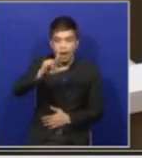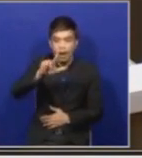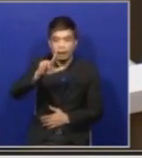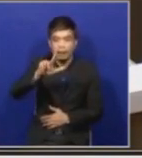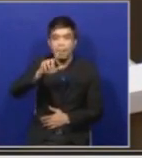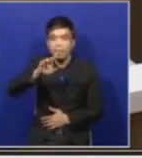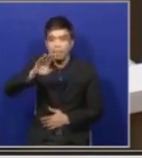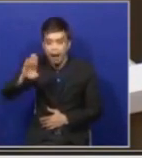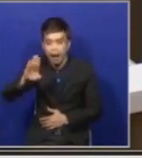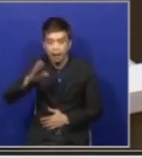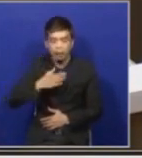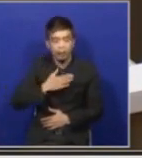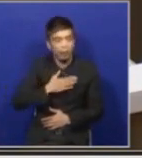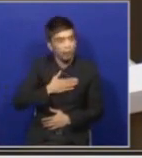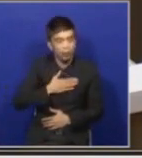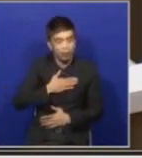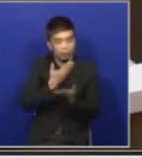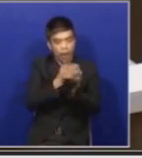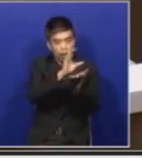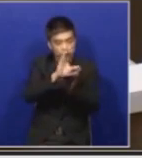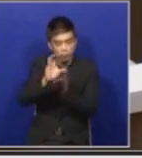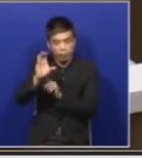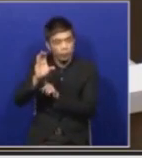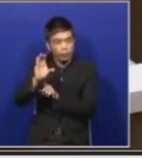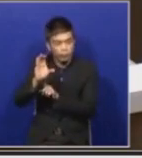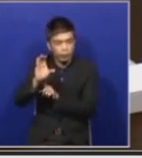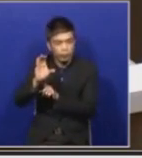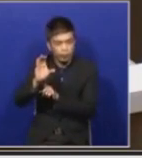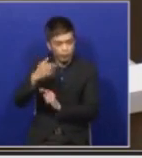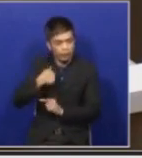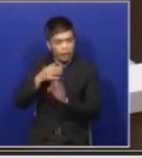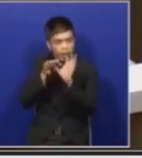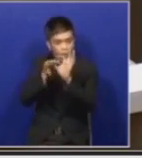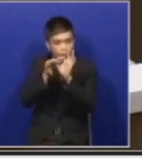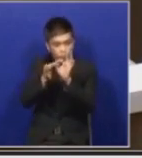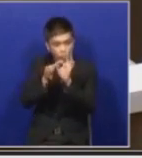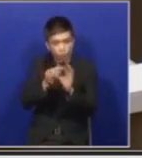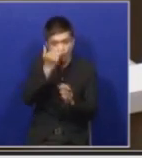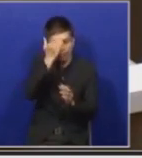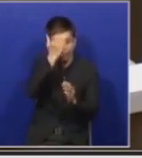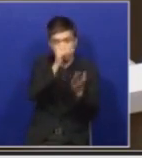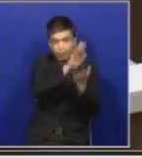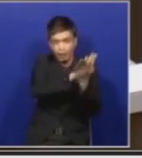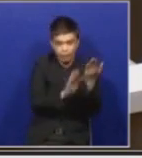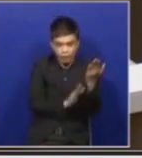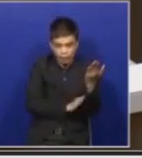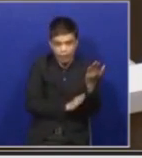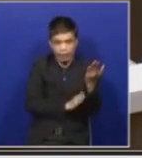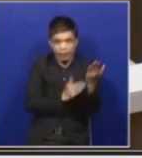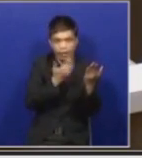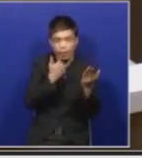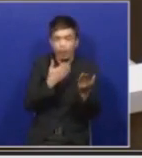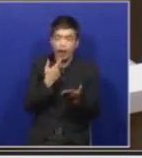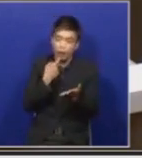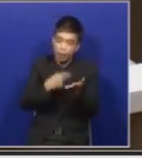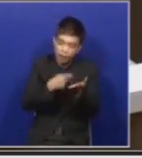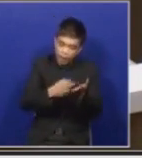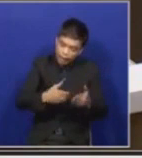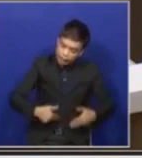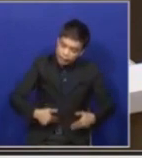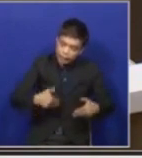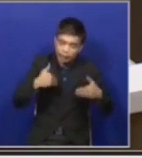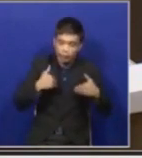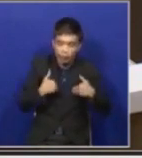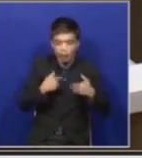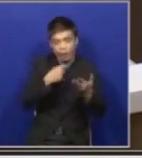ลที่ประเทศของเราได้นำอนาคตของประเทศไปทำประกันชีวิตประกัน